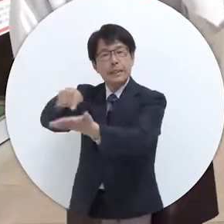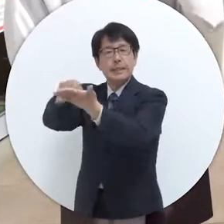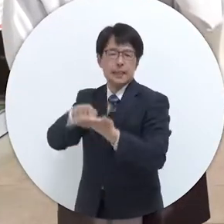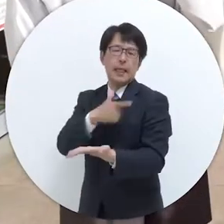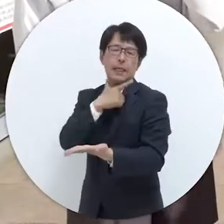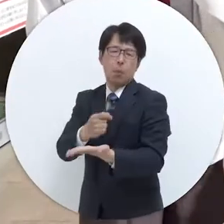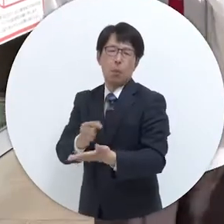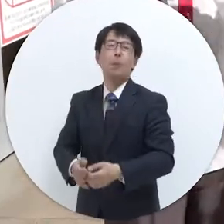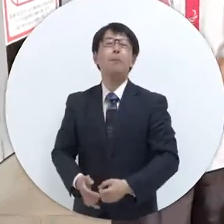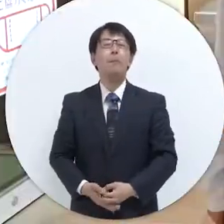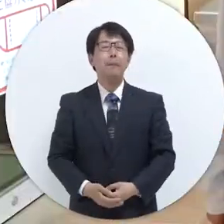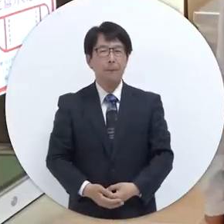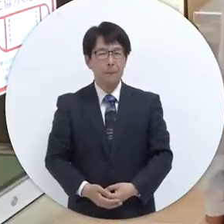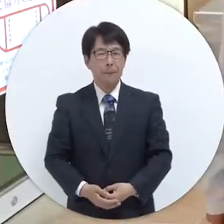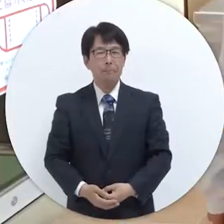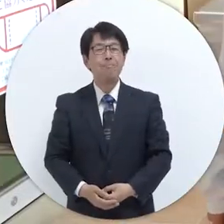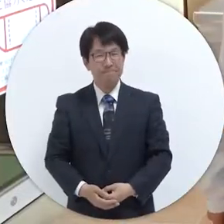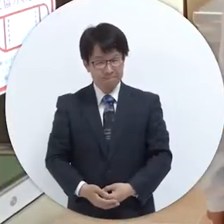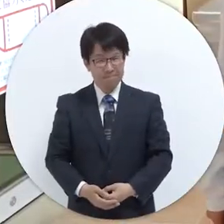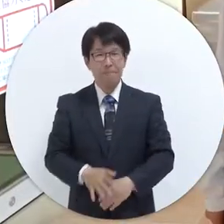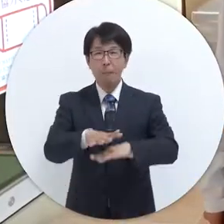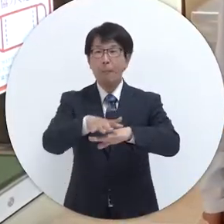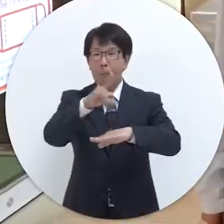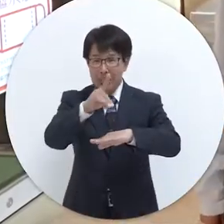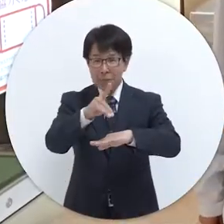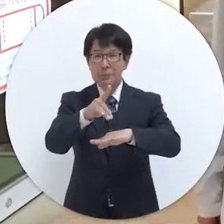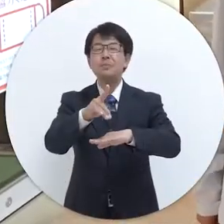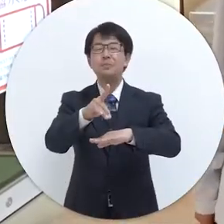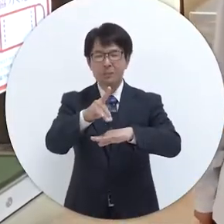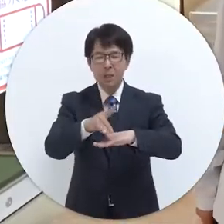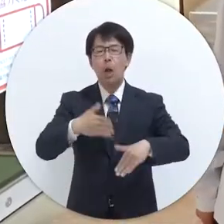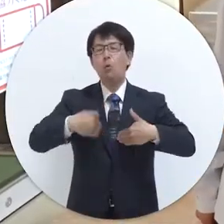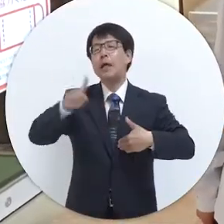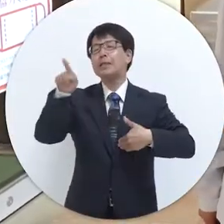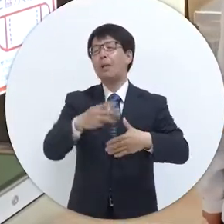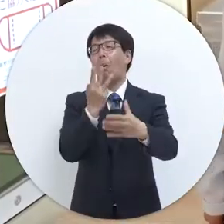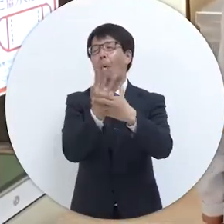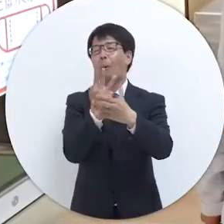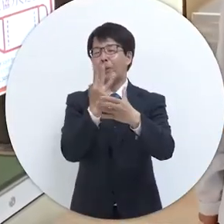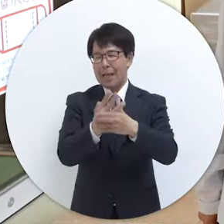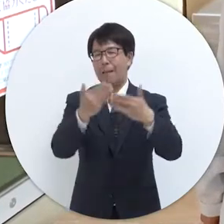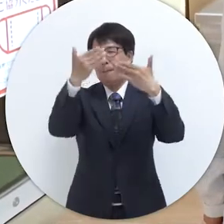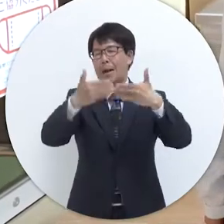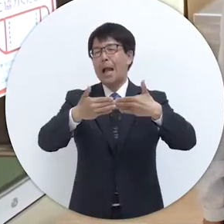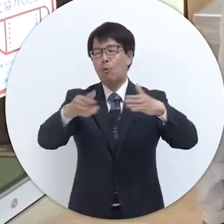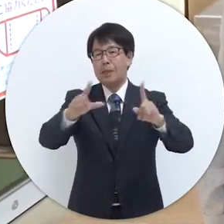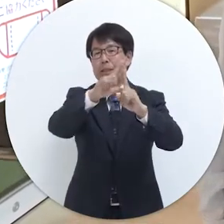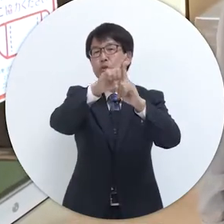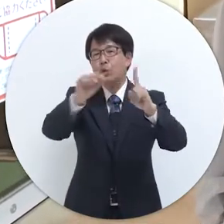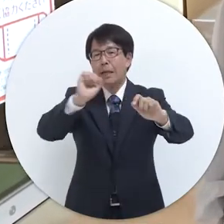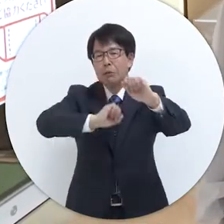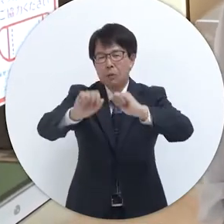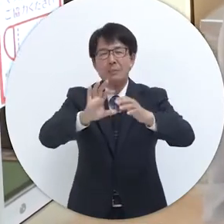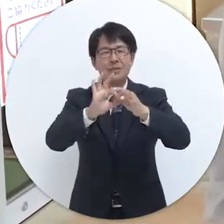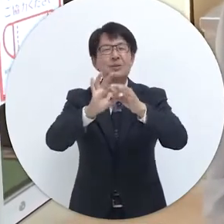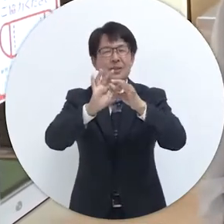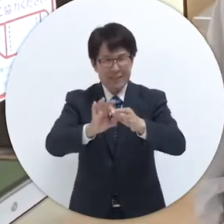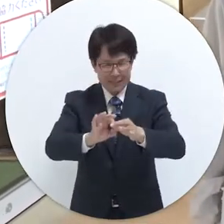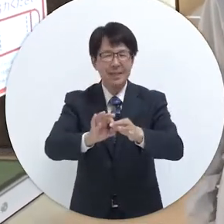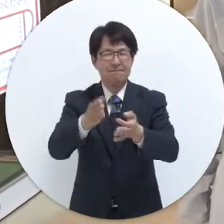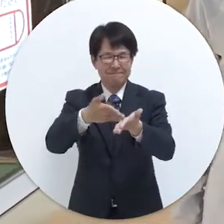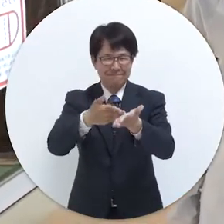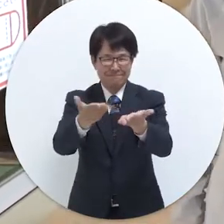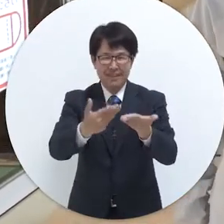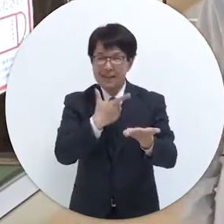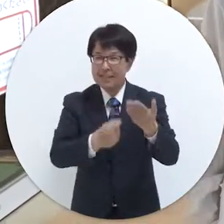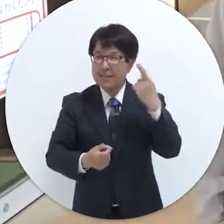なというふうに考えております。 なるほど。それではまずですね、初めに嬉野温泉のバリアフリーツアーへの取り組みについてご説明い